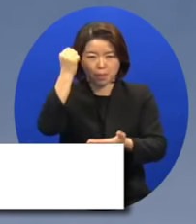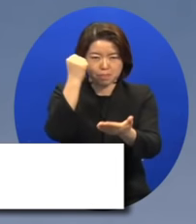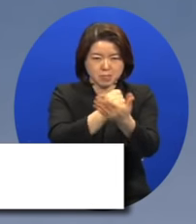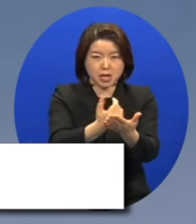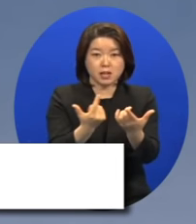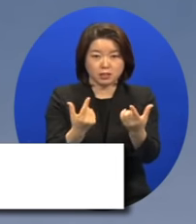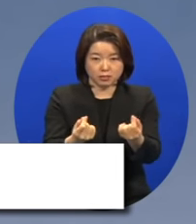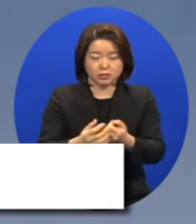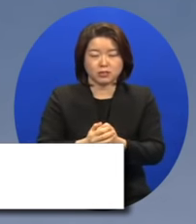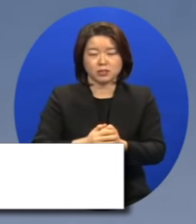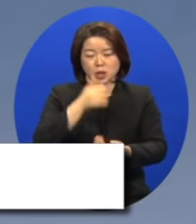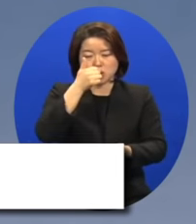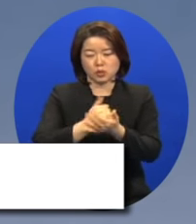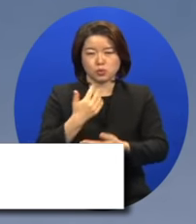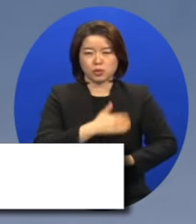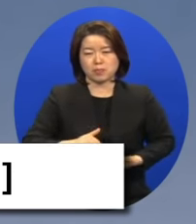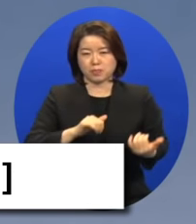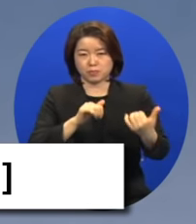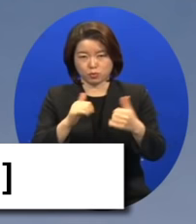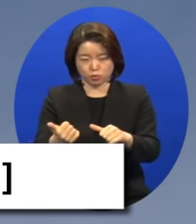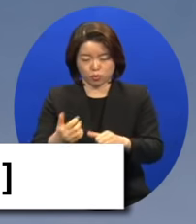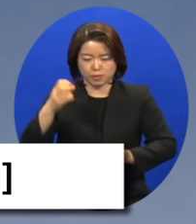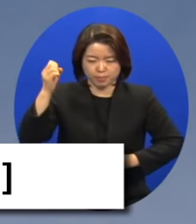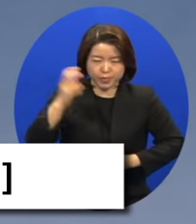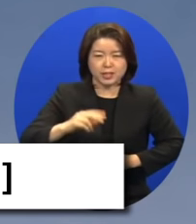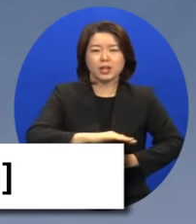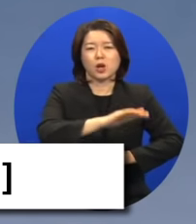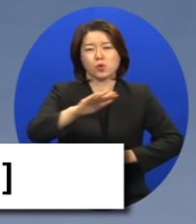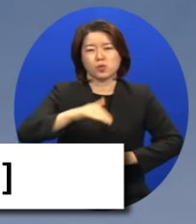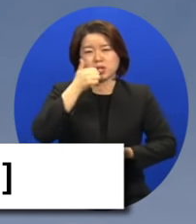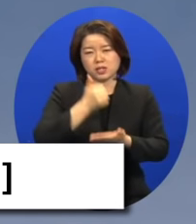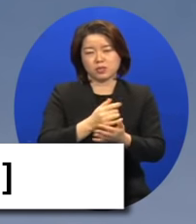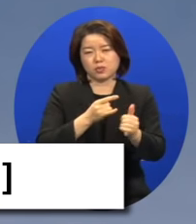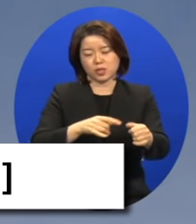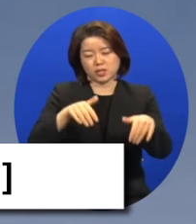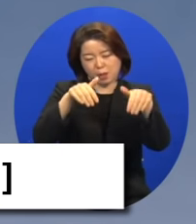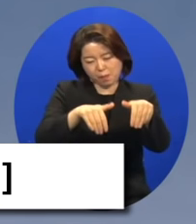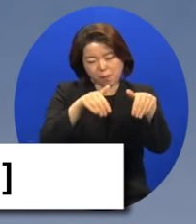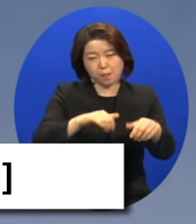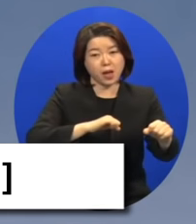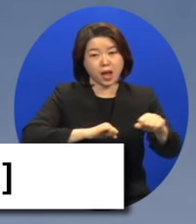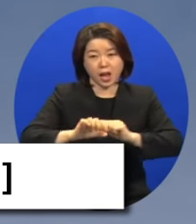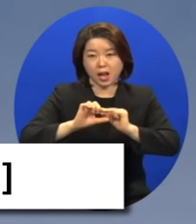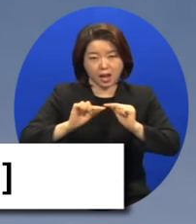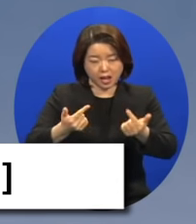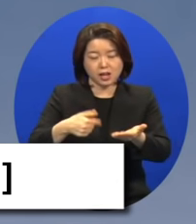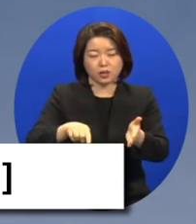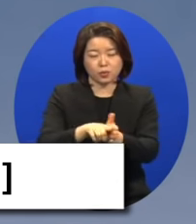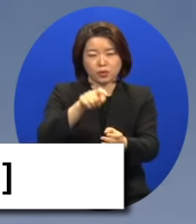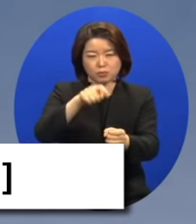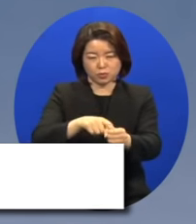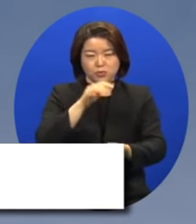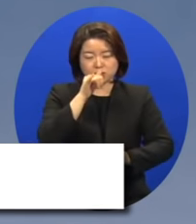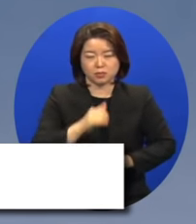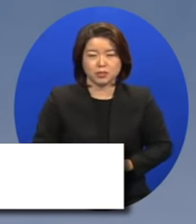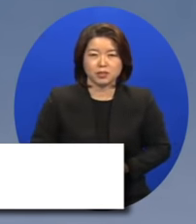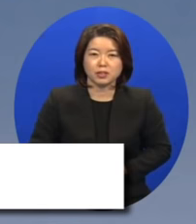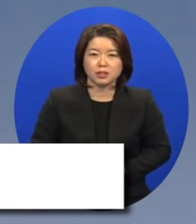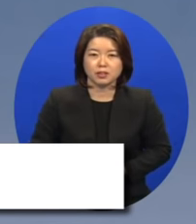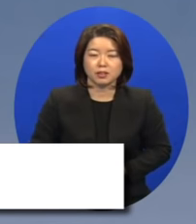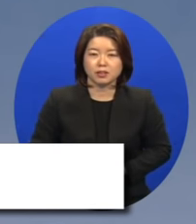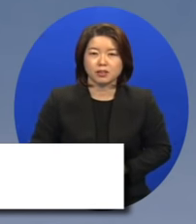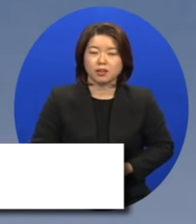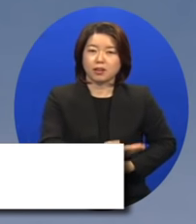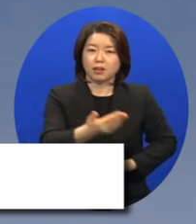을압니다.이는죄의몸이 소멸되고우리가더 이상죄의노예가되지않도록하기위함입니다. 여러분,